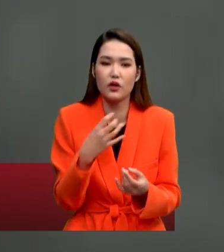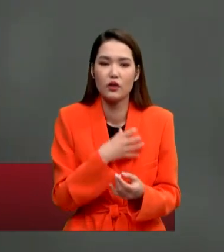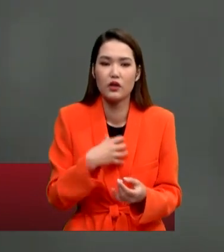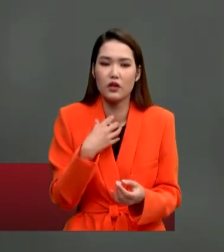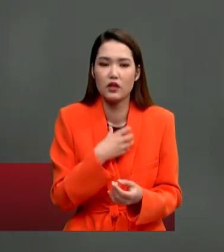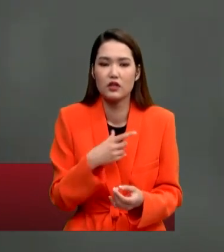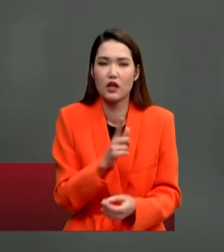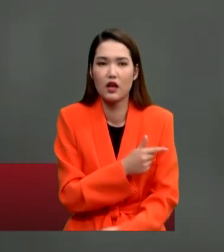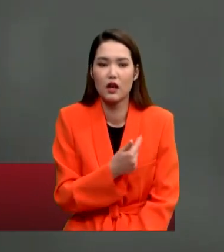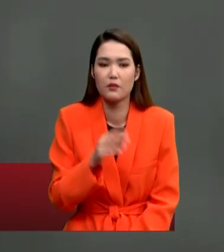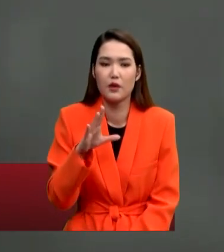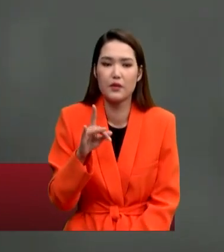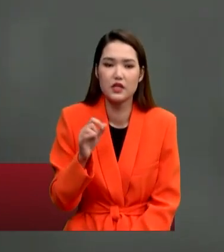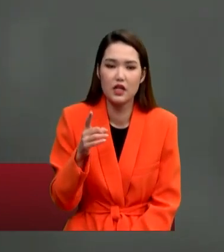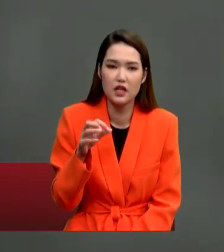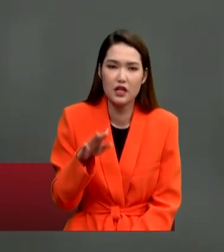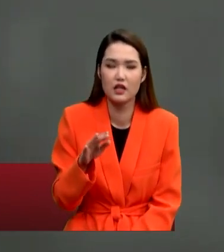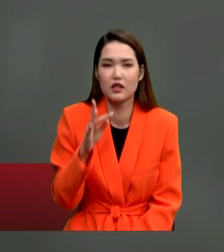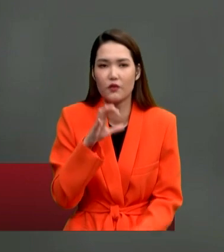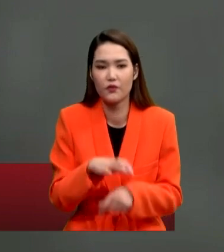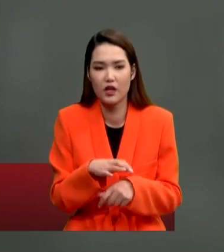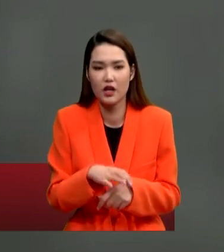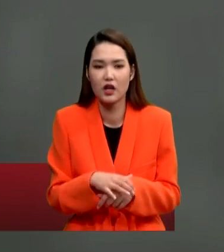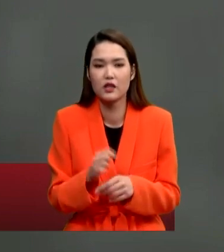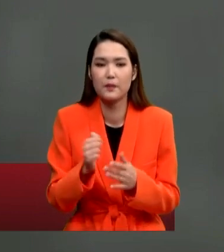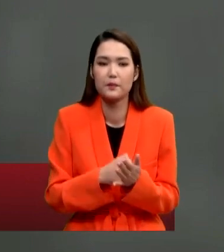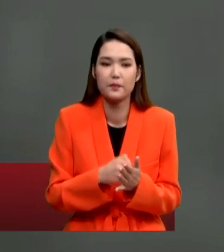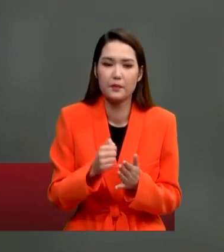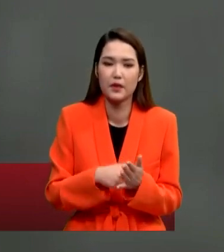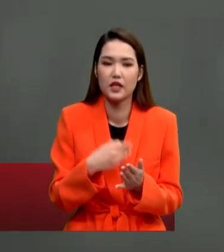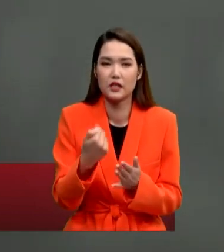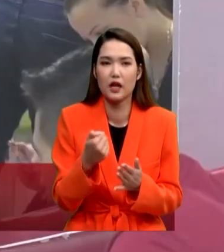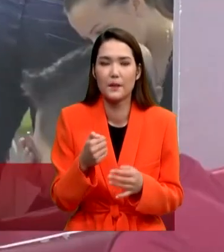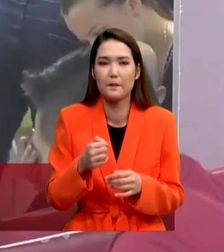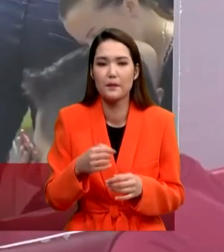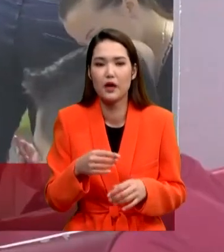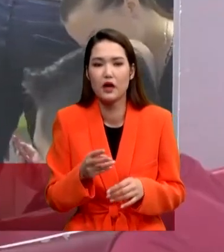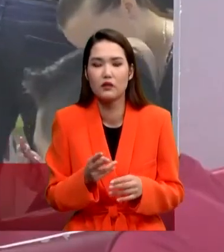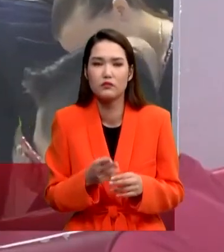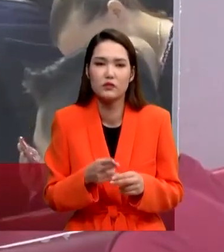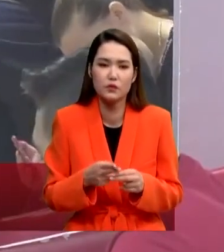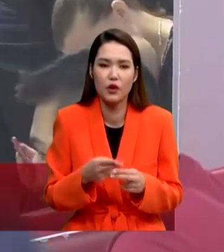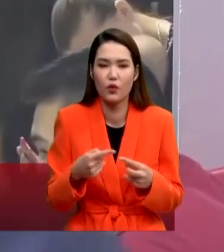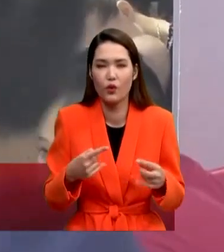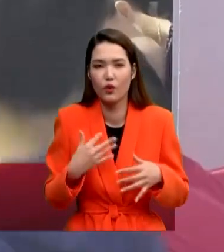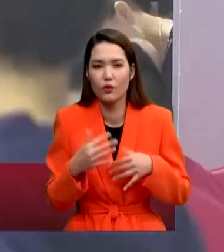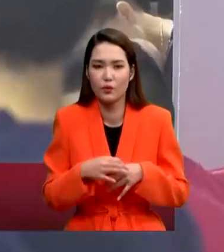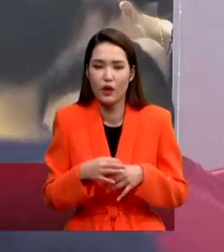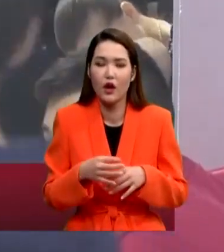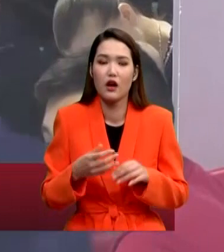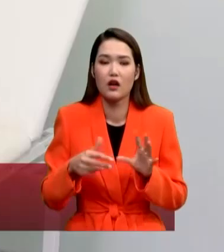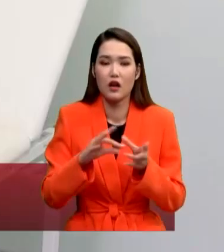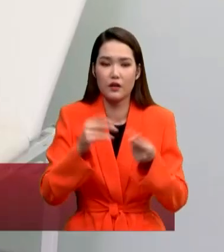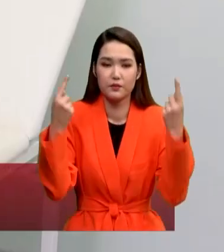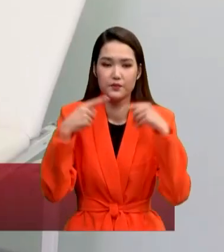попасть к врачу общей практики для выявления причины его беспокойства. По мнению Олжаса Абишева, чтобы решить